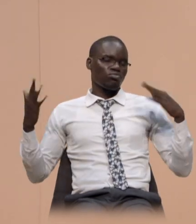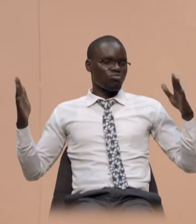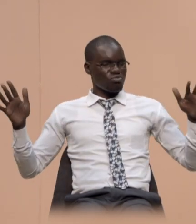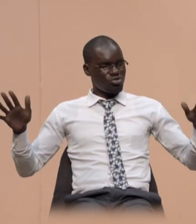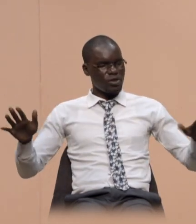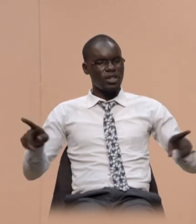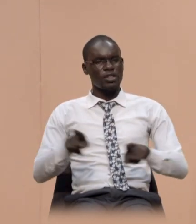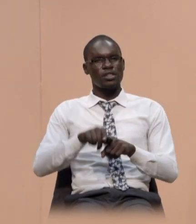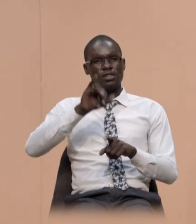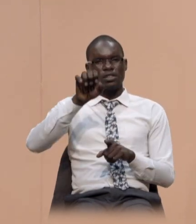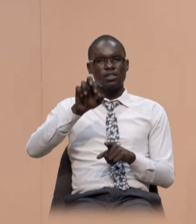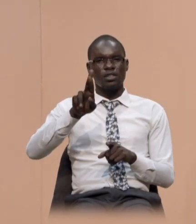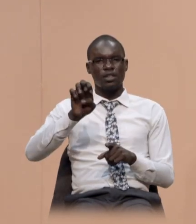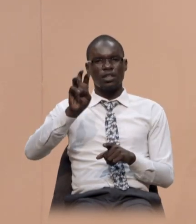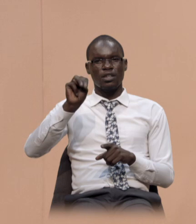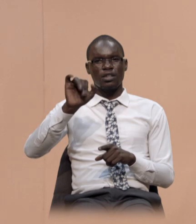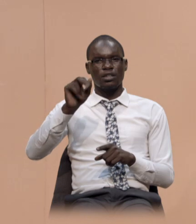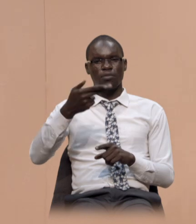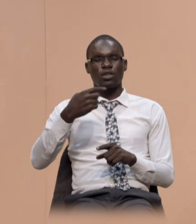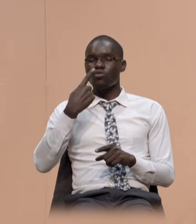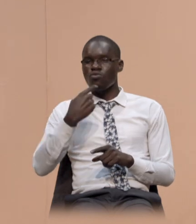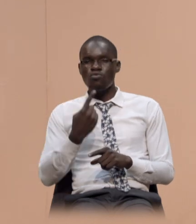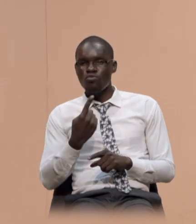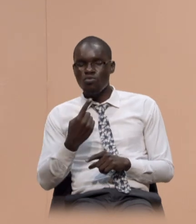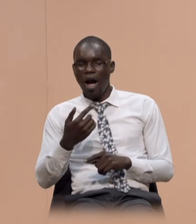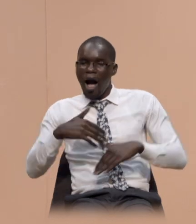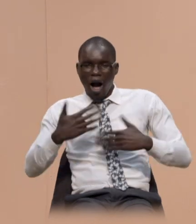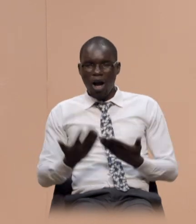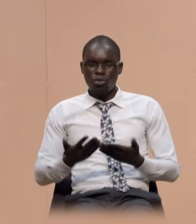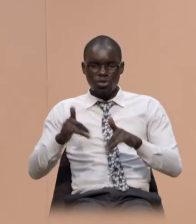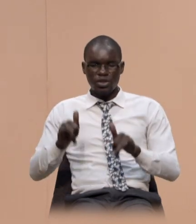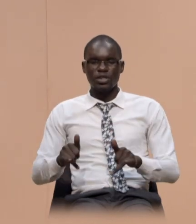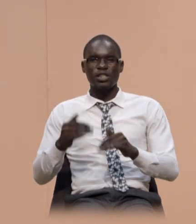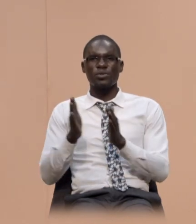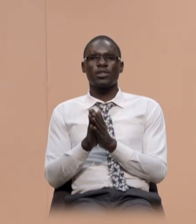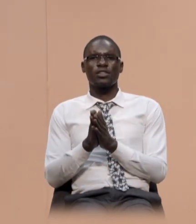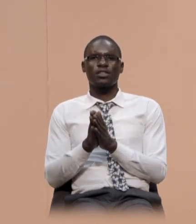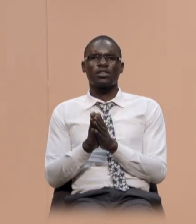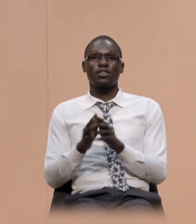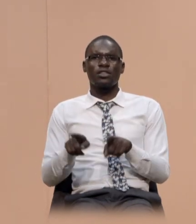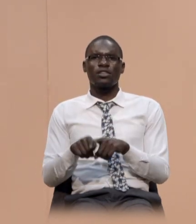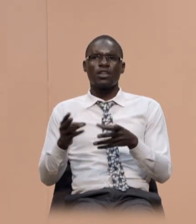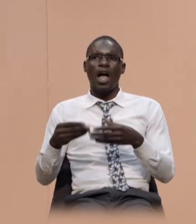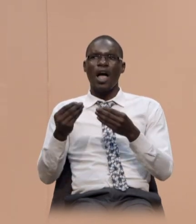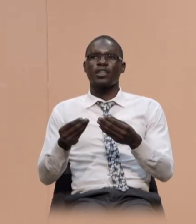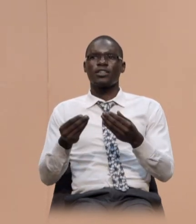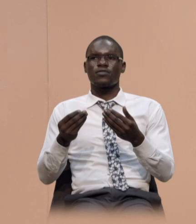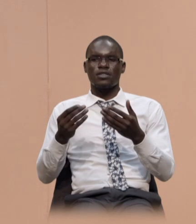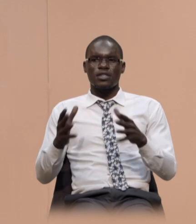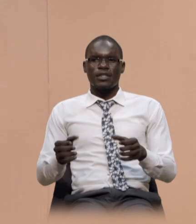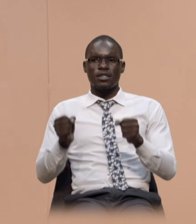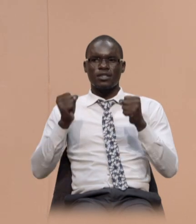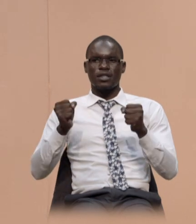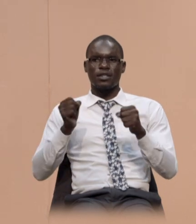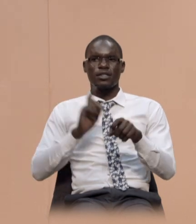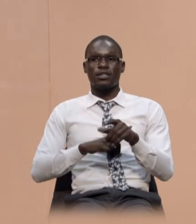according to the book of Jeremiah. Lakini, how are you going to remain with? I just want to give you a strength such a time like